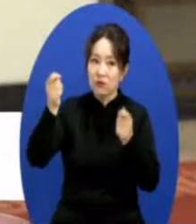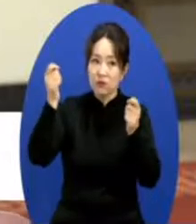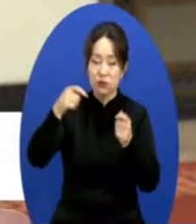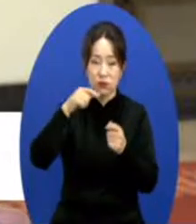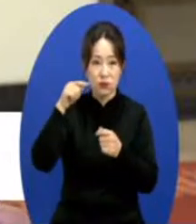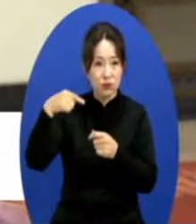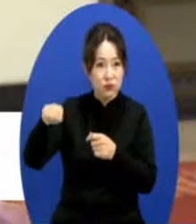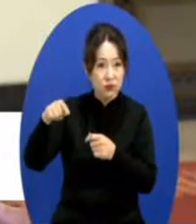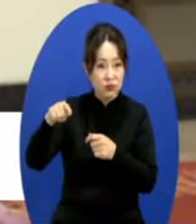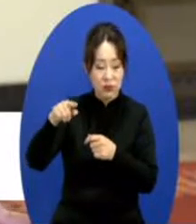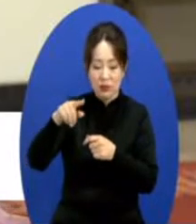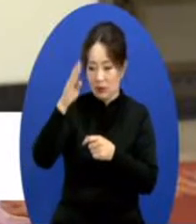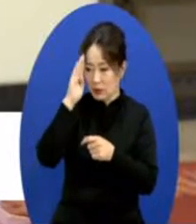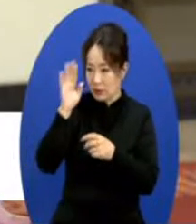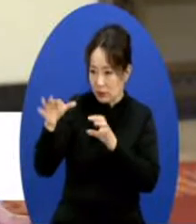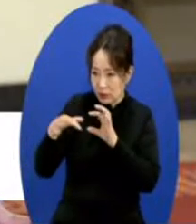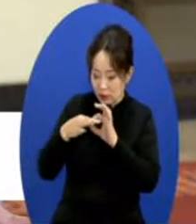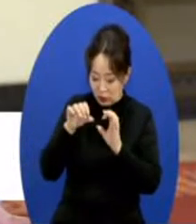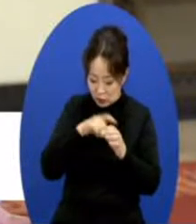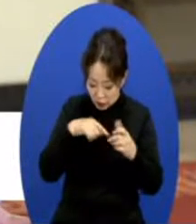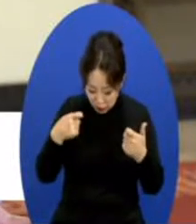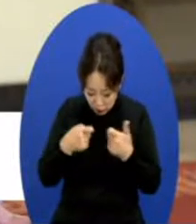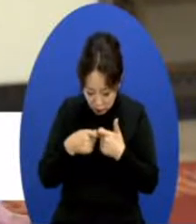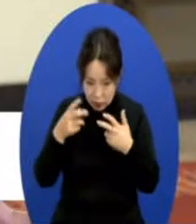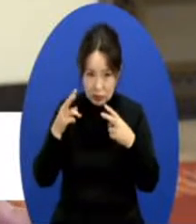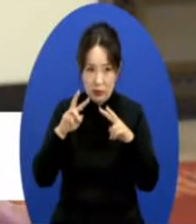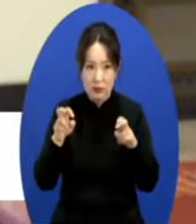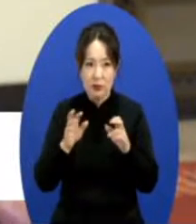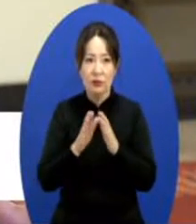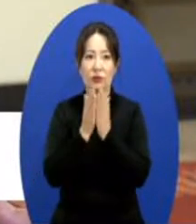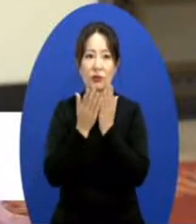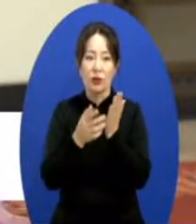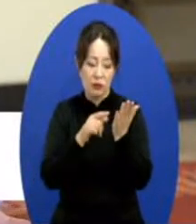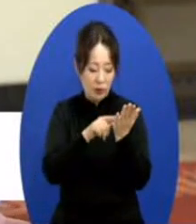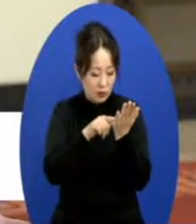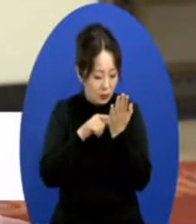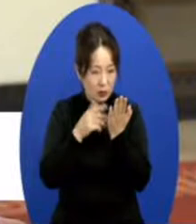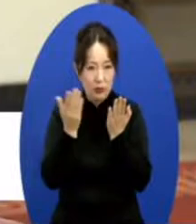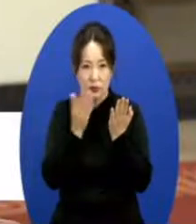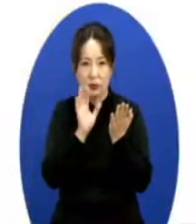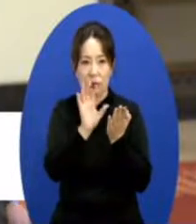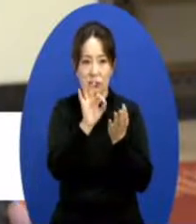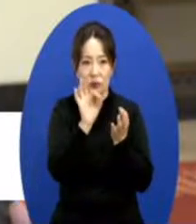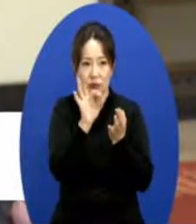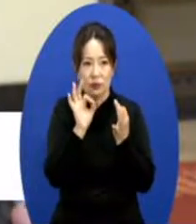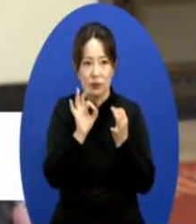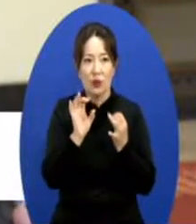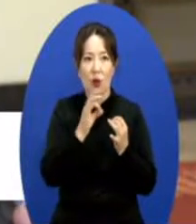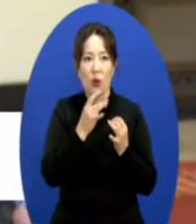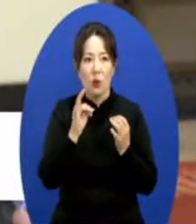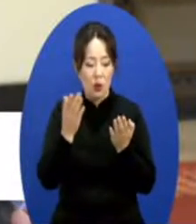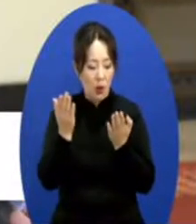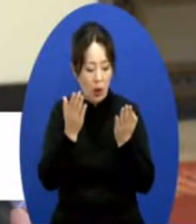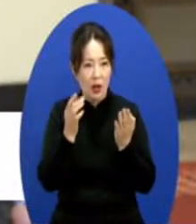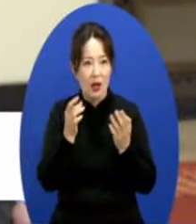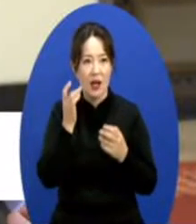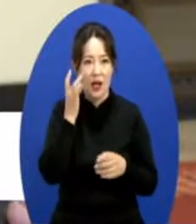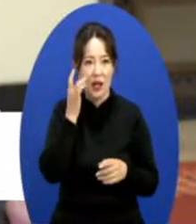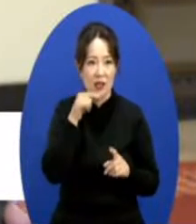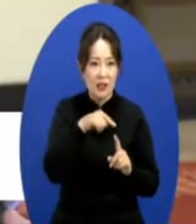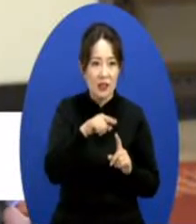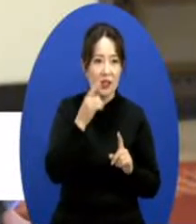мал дээр өссөн хүүхдүүдийн өөрт тохиолдсон явдлуудаа сэдвсэн номноос 2-3 үгүүлгийг сонгож аваад бид нэр эрэгтэй